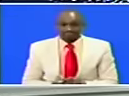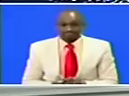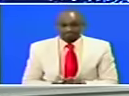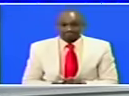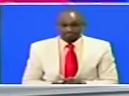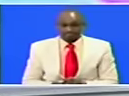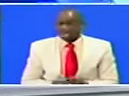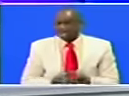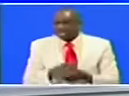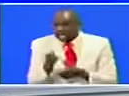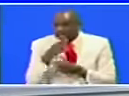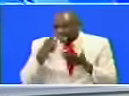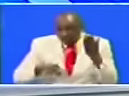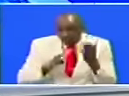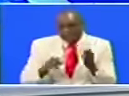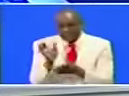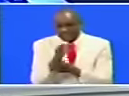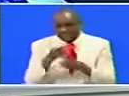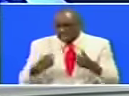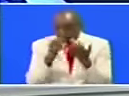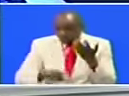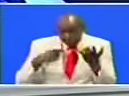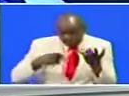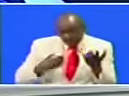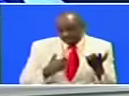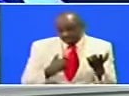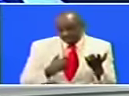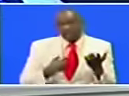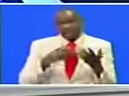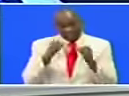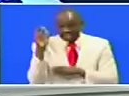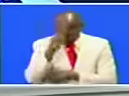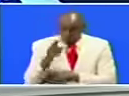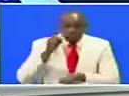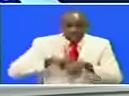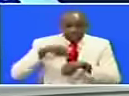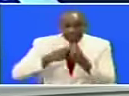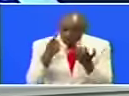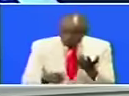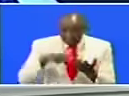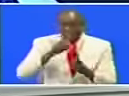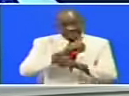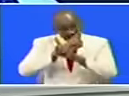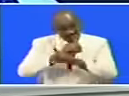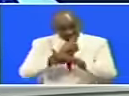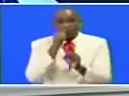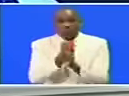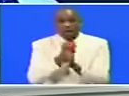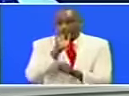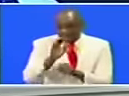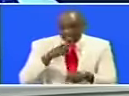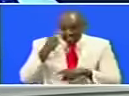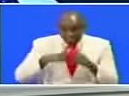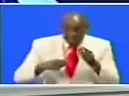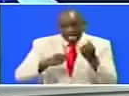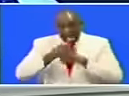Just days before marking his fourth anniversary since taking oath of office, President Uhuru Kenyatta has defended his performance and the actions of